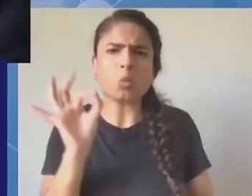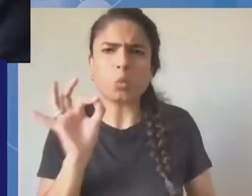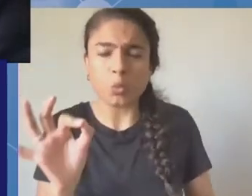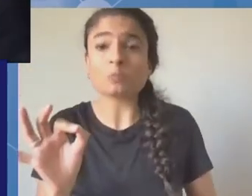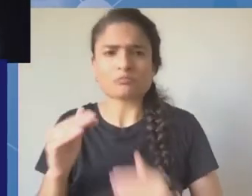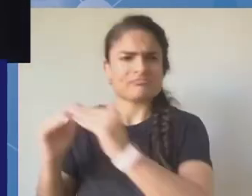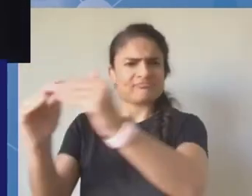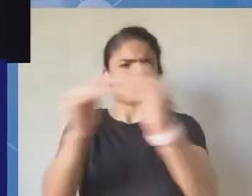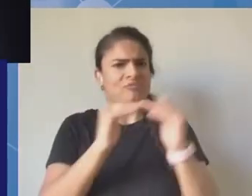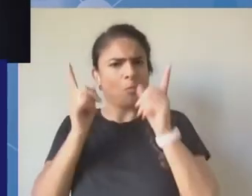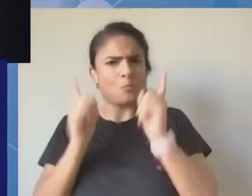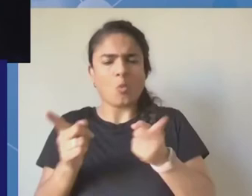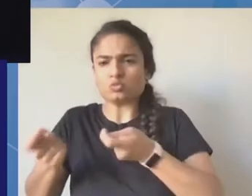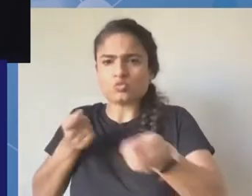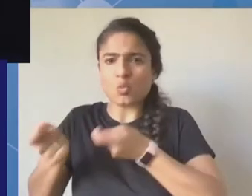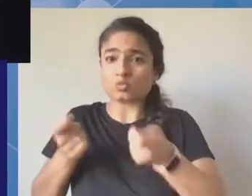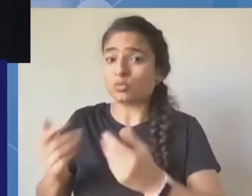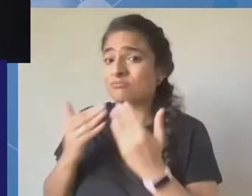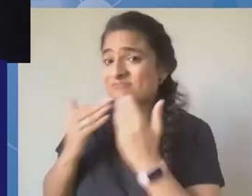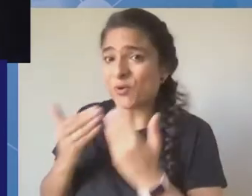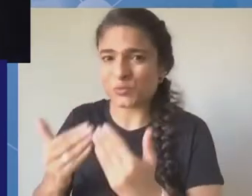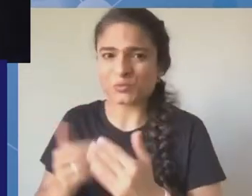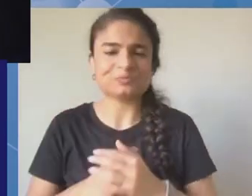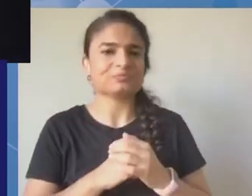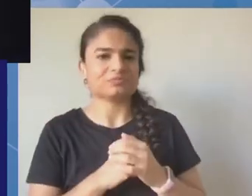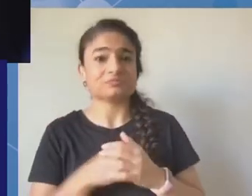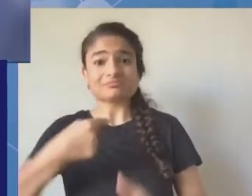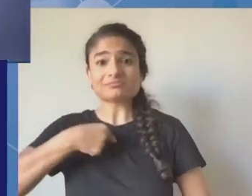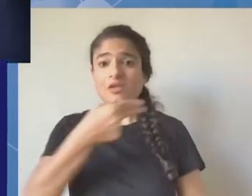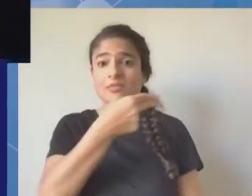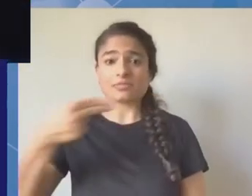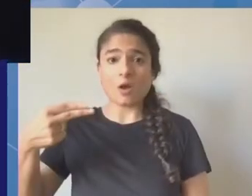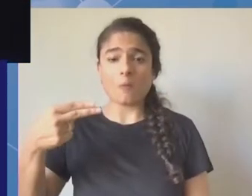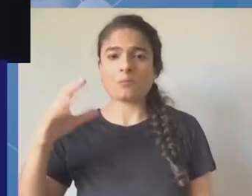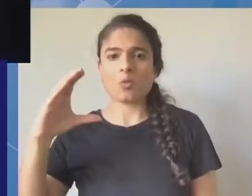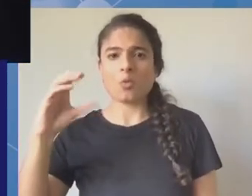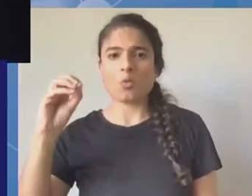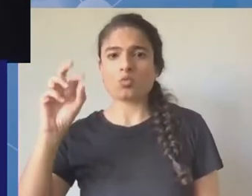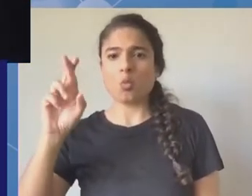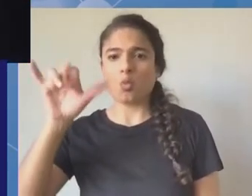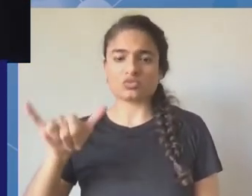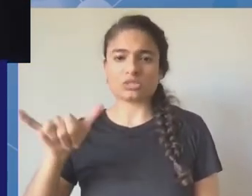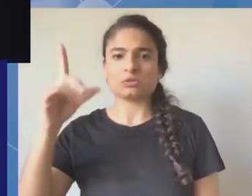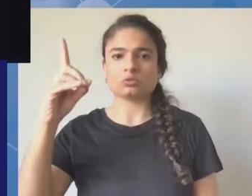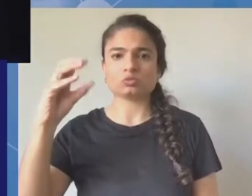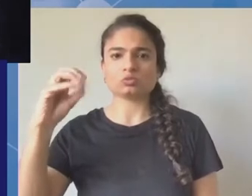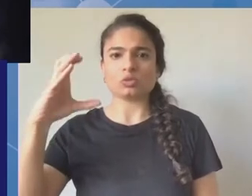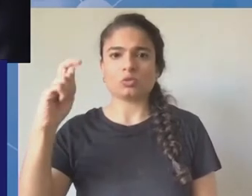Doctor， 我以自己的名义代表一下我的一些建议。我非常感